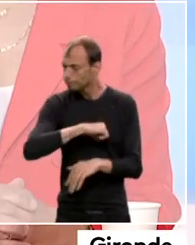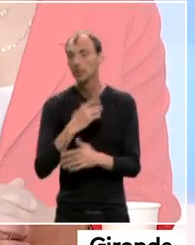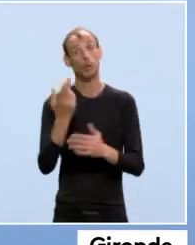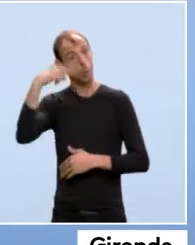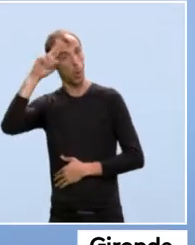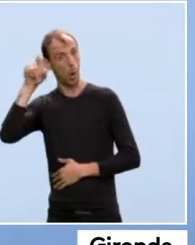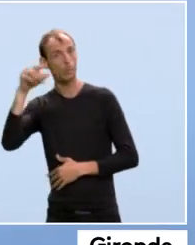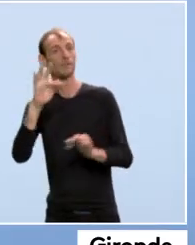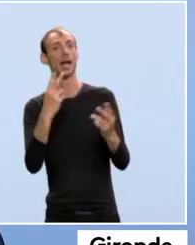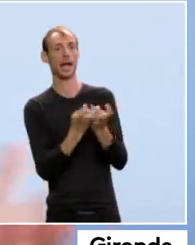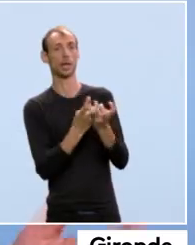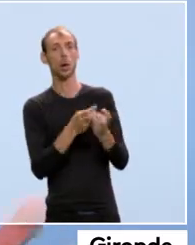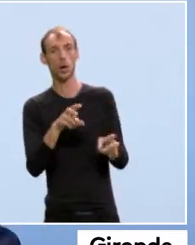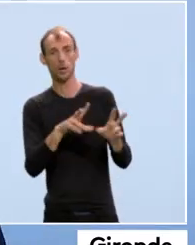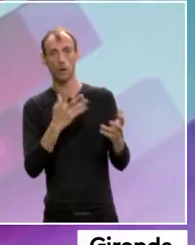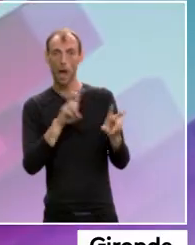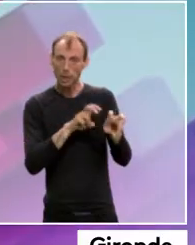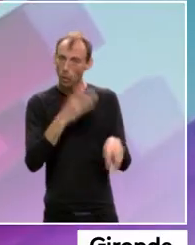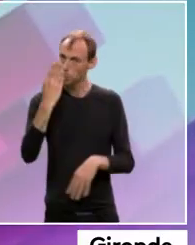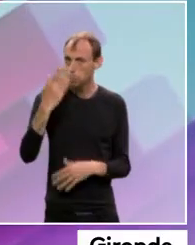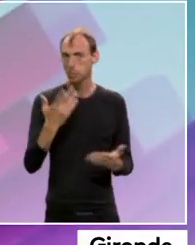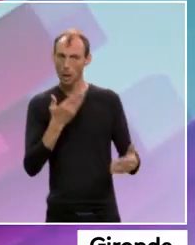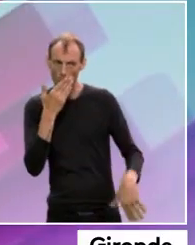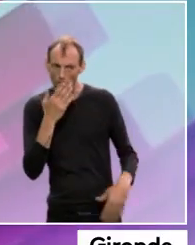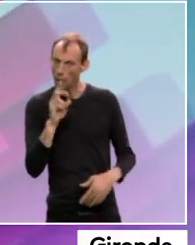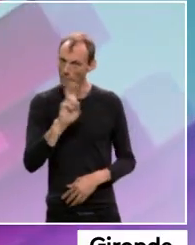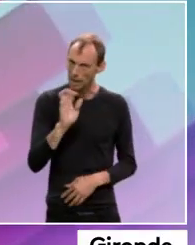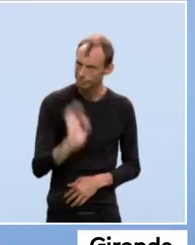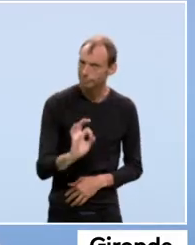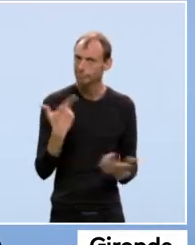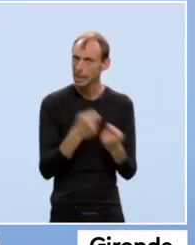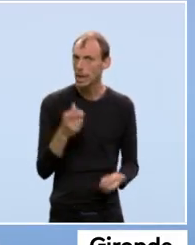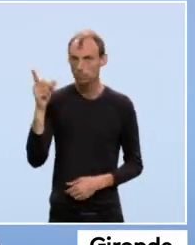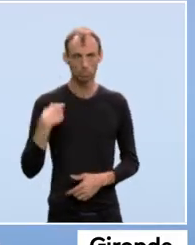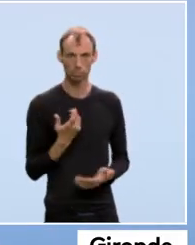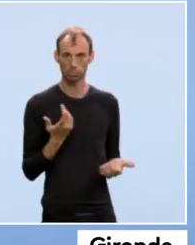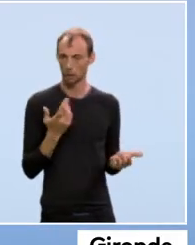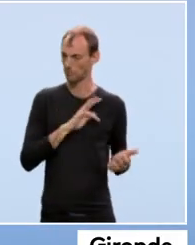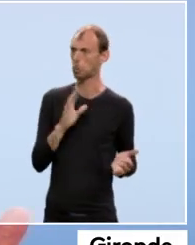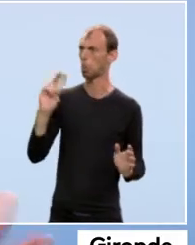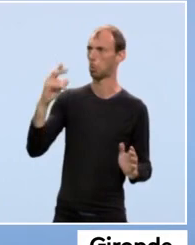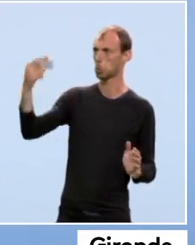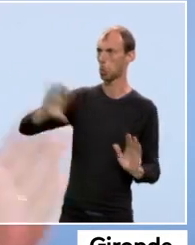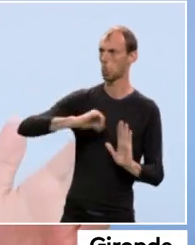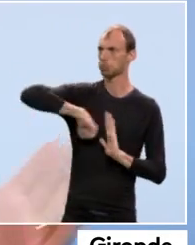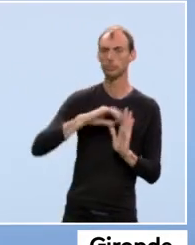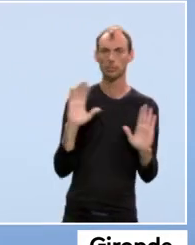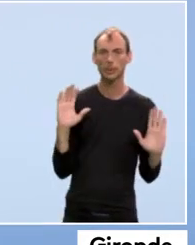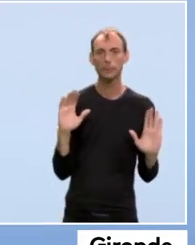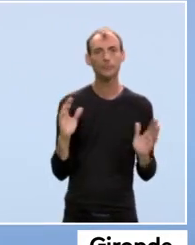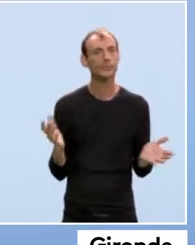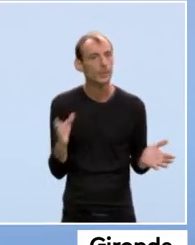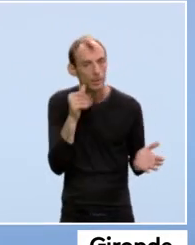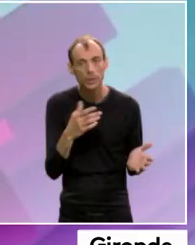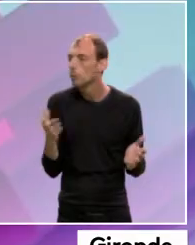agricole la France a dit non donc j'entends les grandes leçons notamment de la président de la majorité présidentielle sur l'Europe mais on voit que la parole aucune leçon